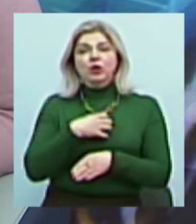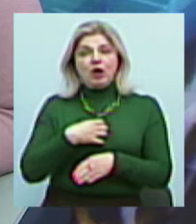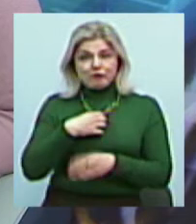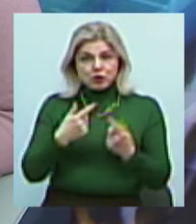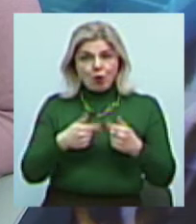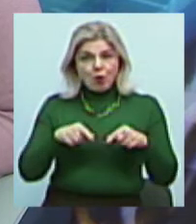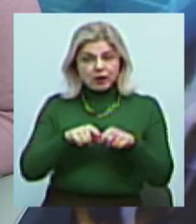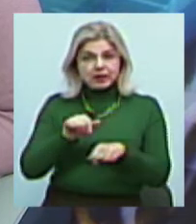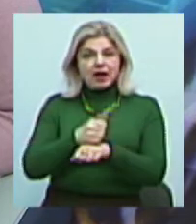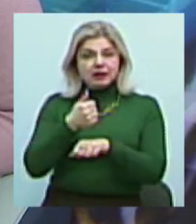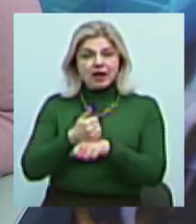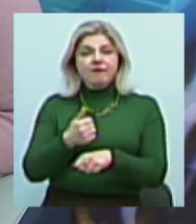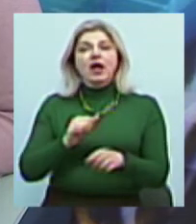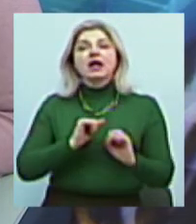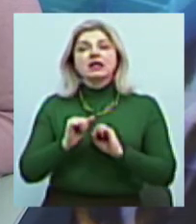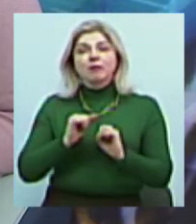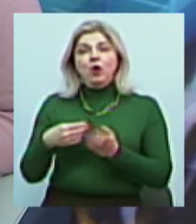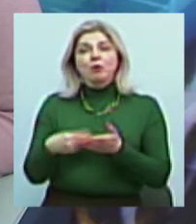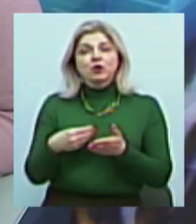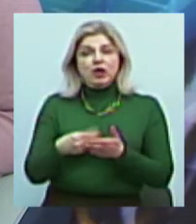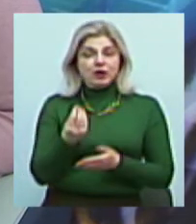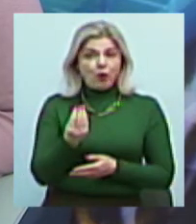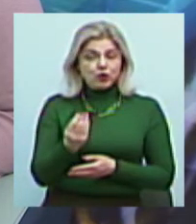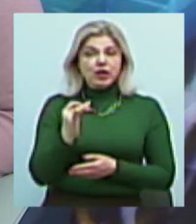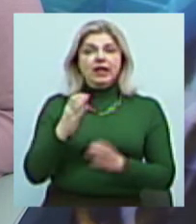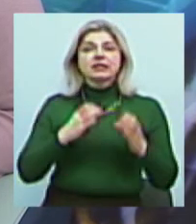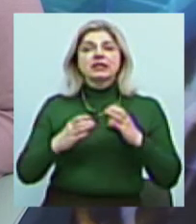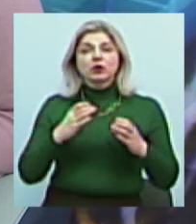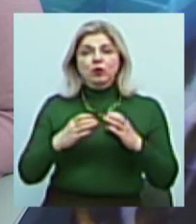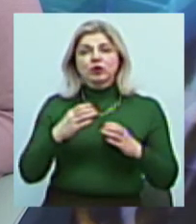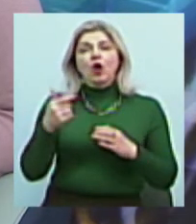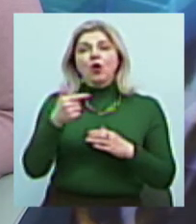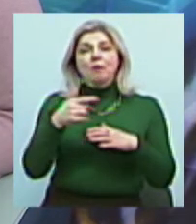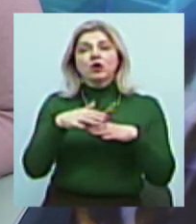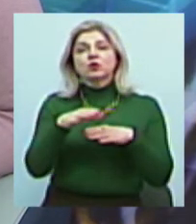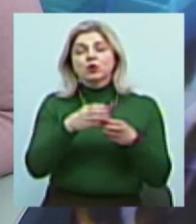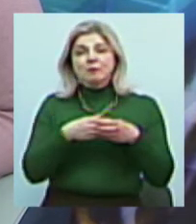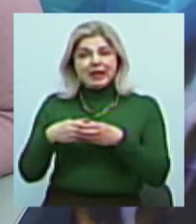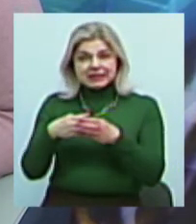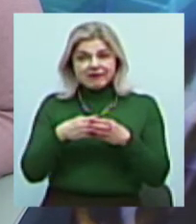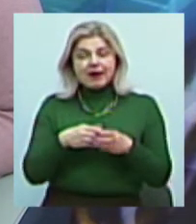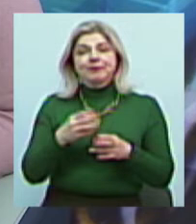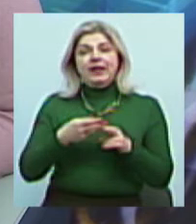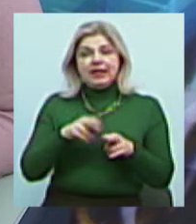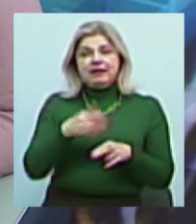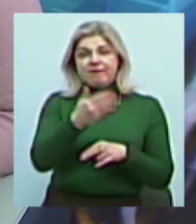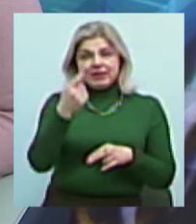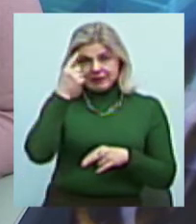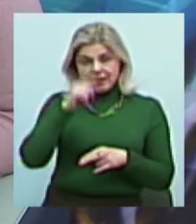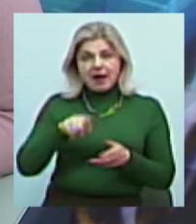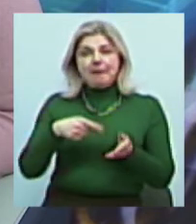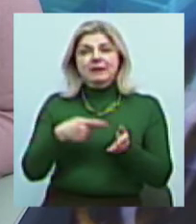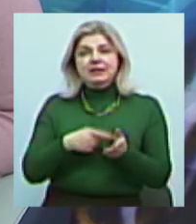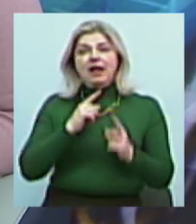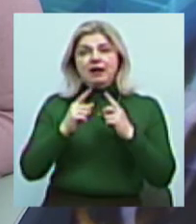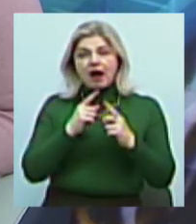основні голови, головні розпорядники бюджетних коштів, інститути громадянського суспільства. Наскільки ви знаєте, при міській раді створені